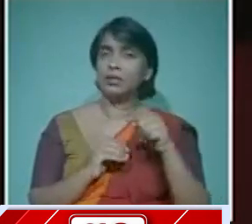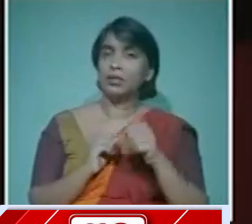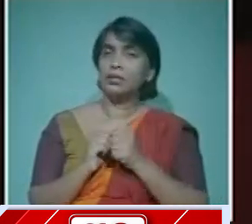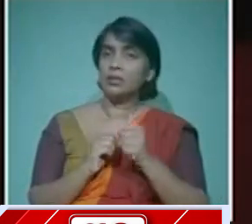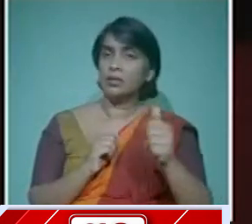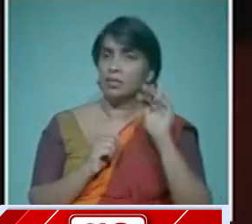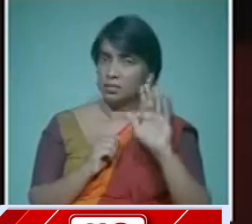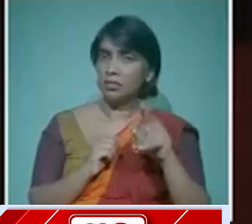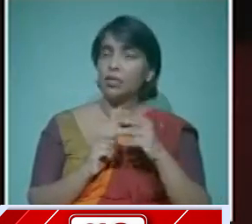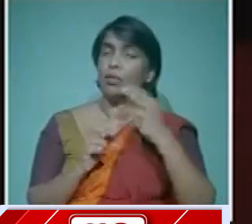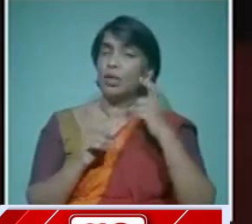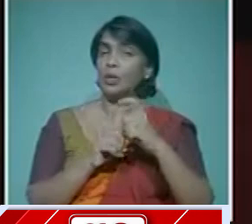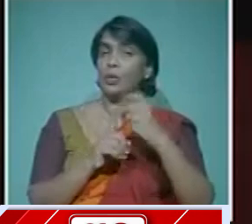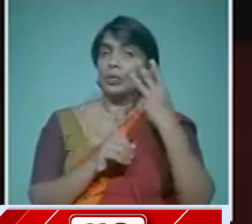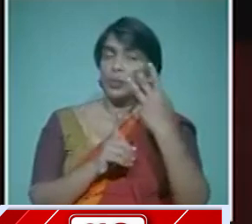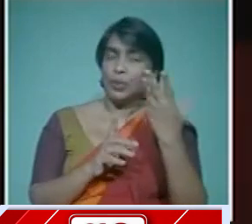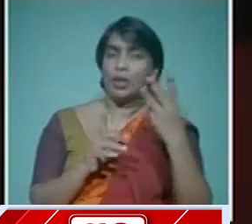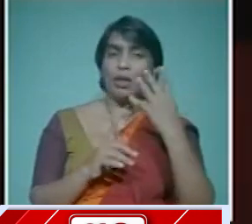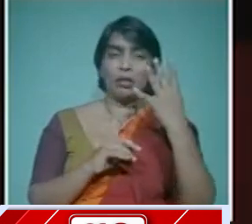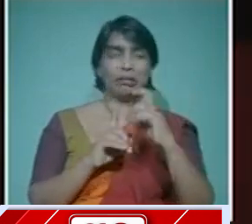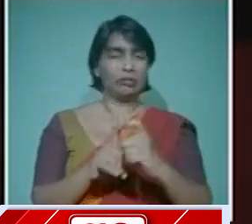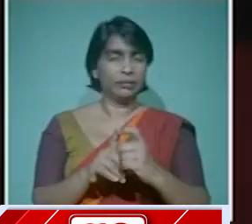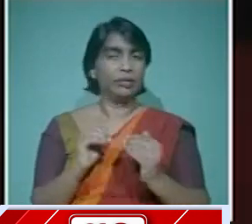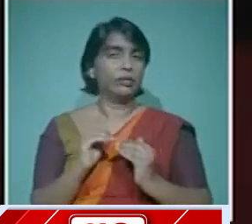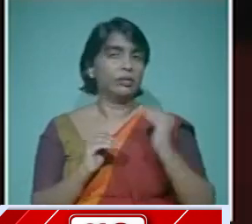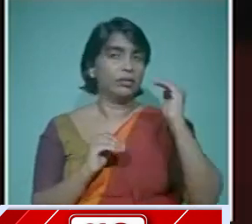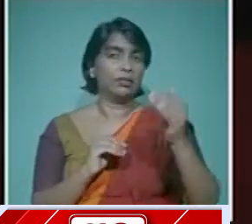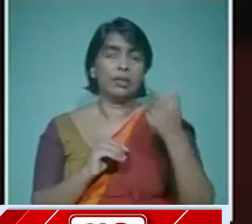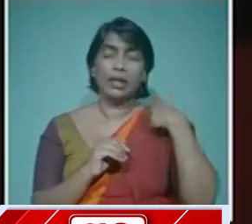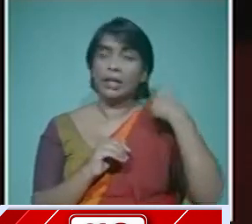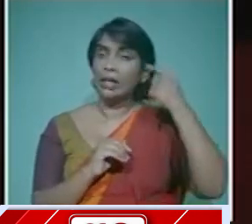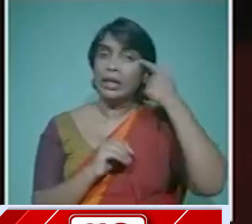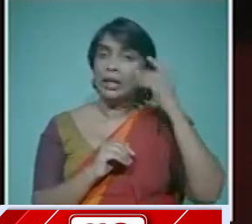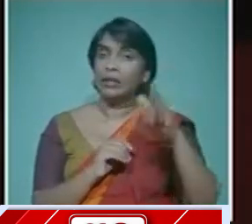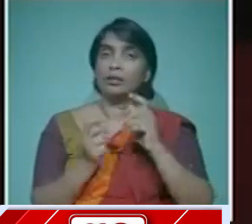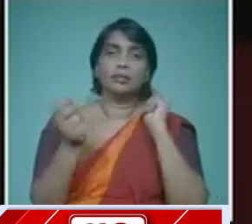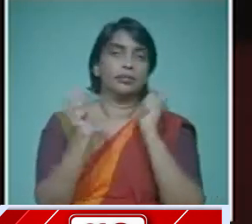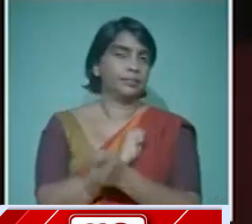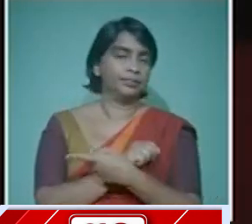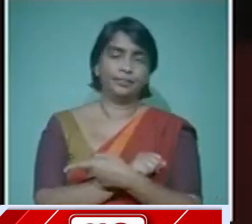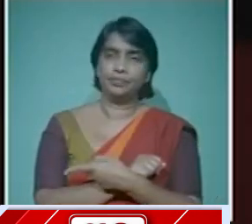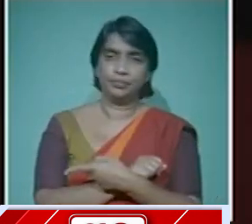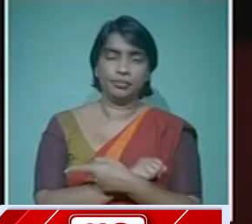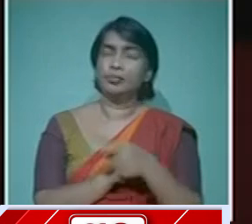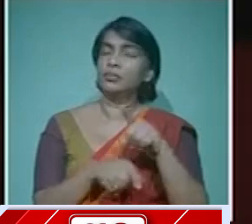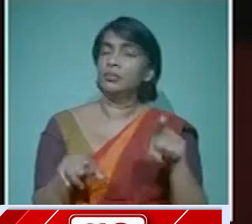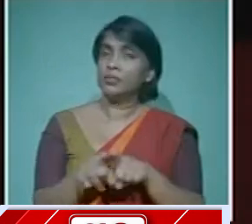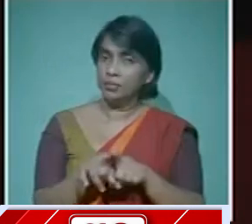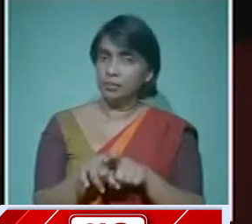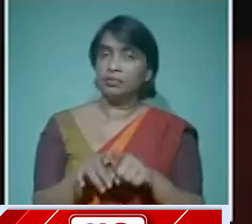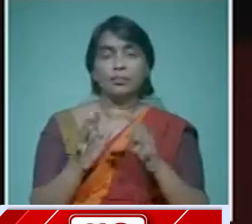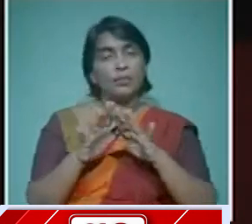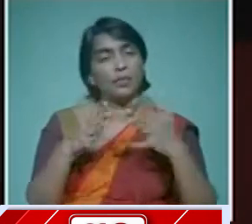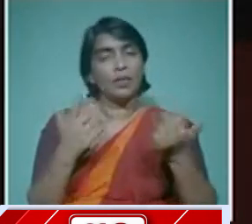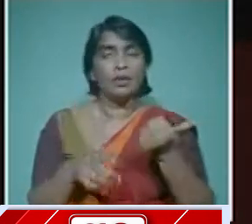වැඩිවීම 3 ගුණයකින් 4 ගුණයකින් වැඩිවීම කල්පනා කරලා නෙවෙයි මේ සංශෝධනයත් කරලා තියෙන්නේ. ඒ නිසා